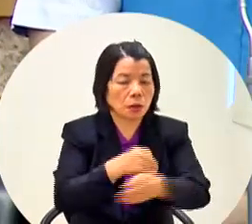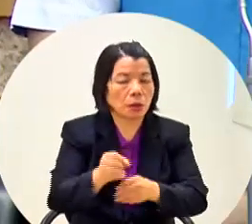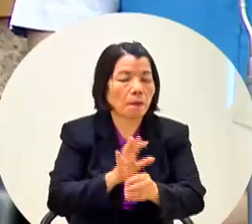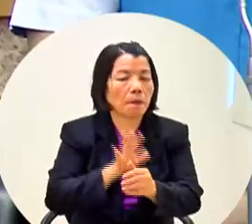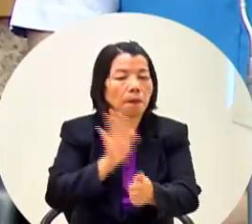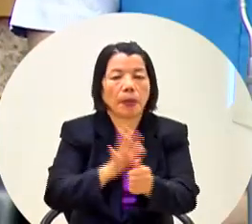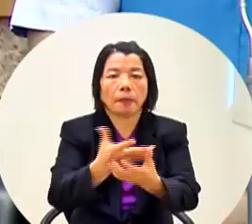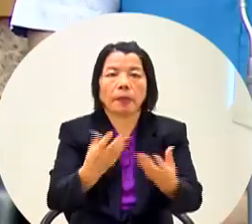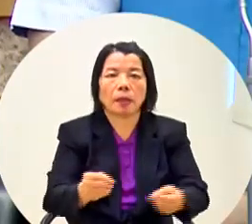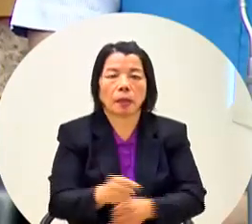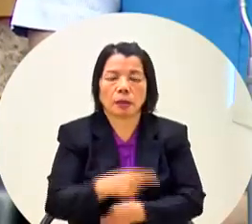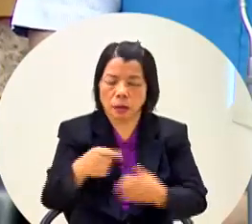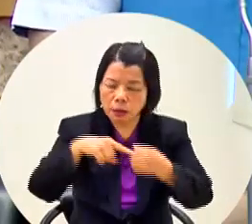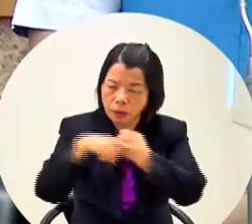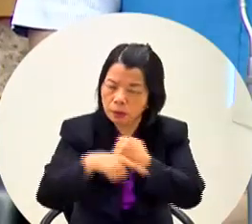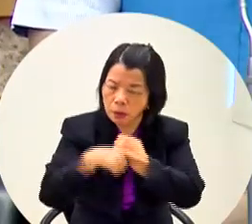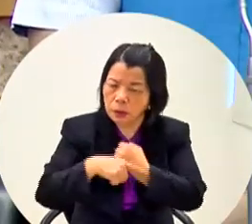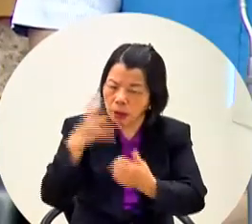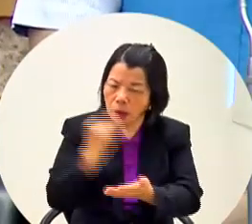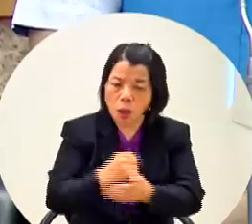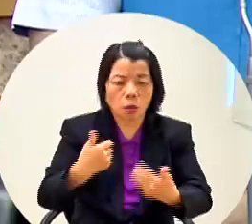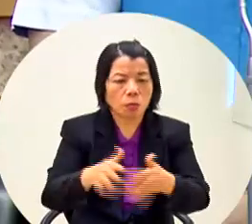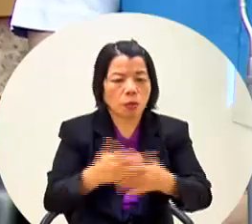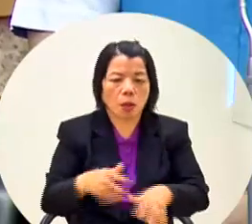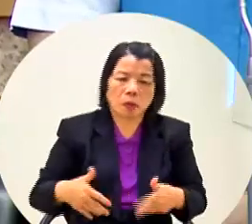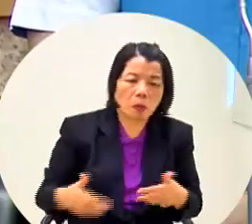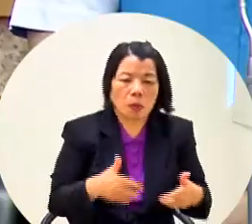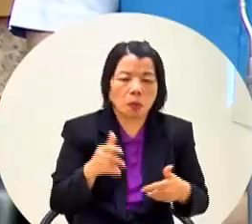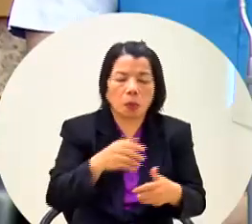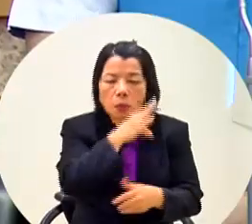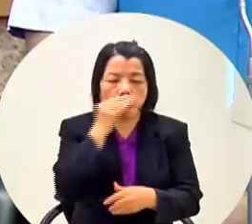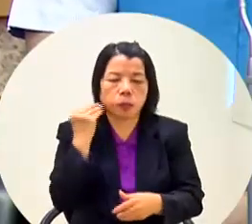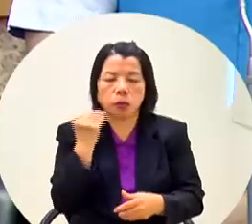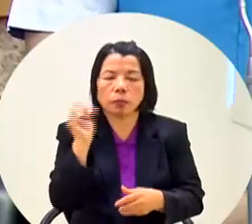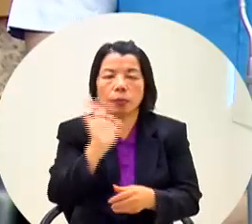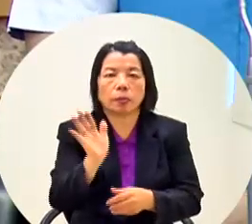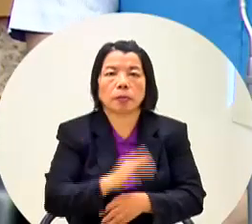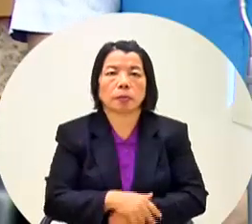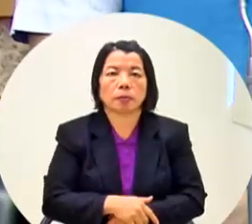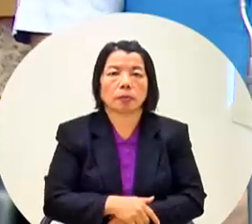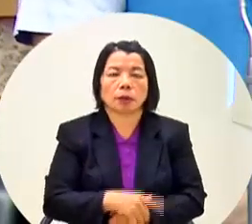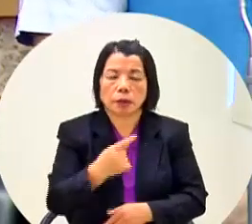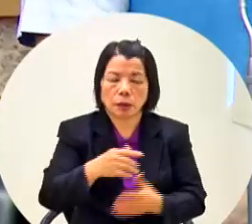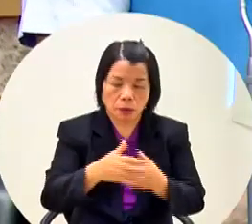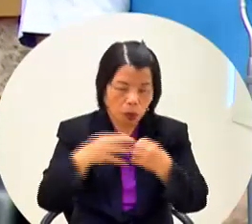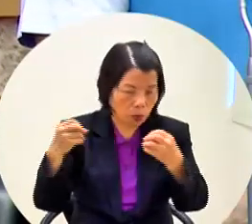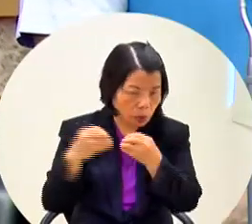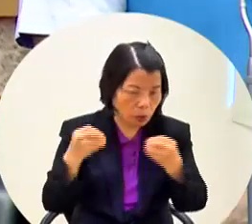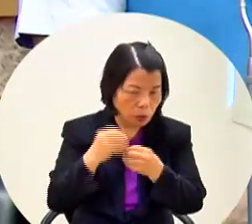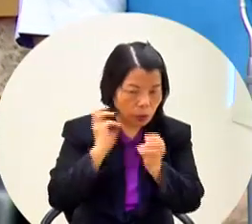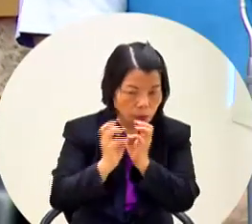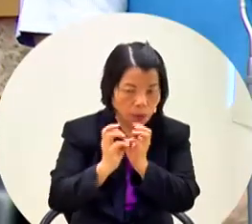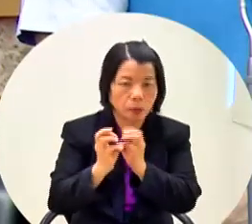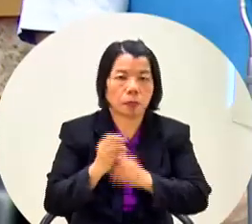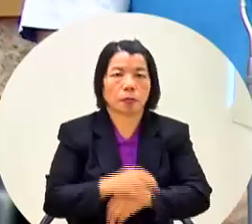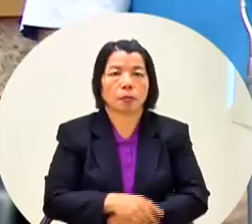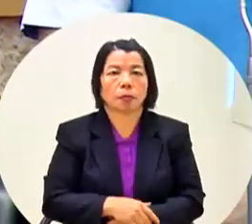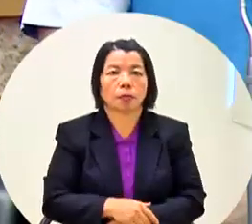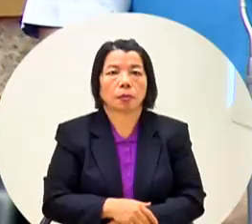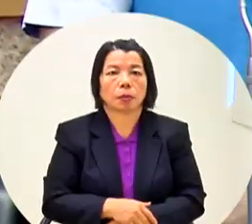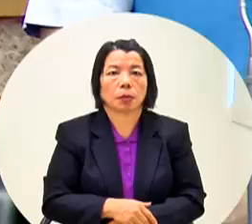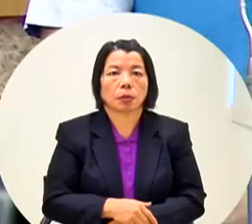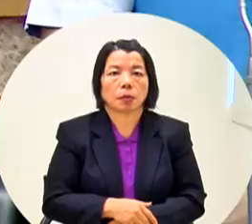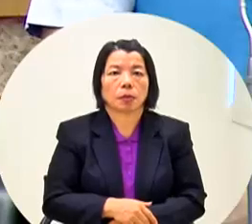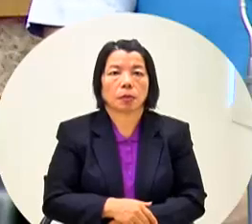思考，嘛不用仓促促促，人家来介绍我们就用，也不是，要好好来讨论这些东西哦，不是鬼的不好